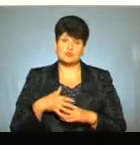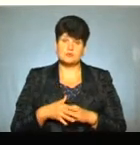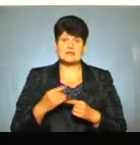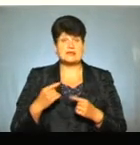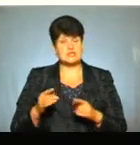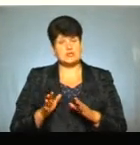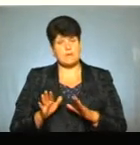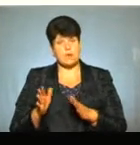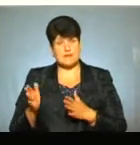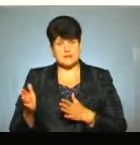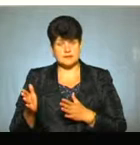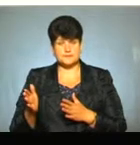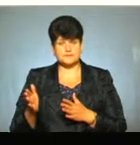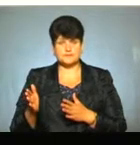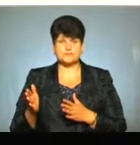і інший момент